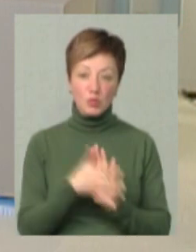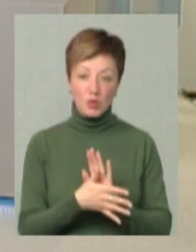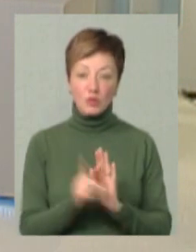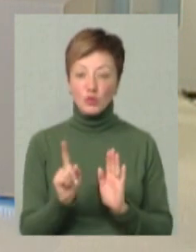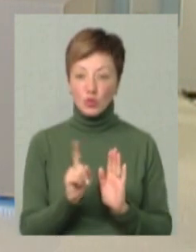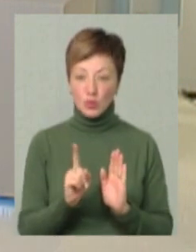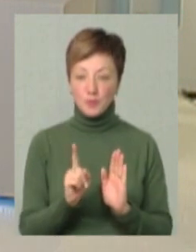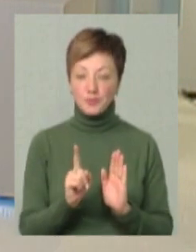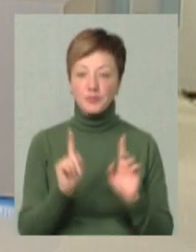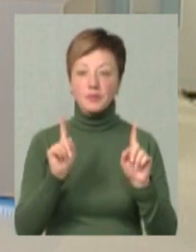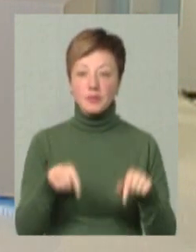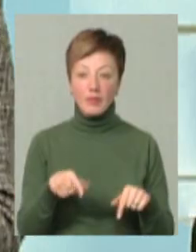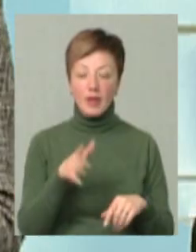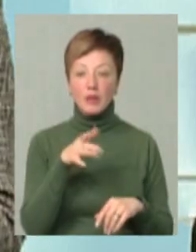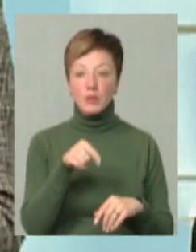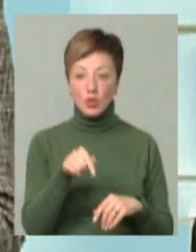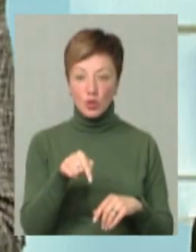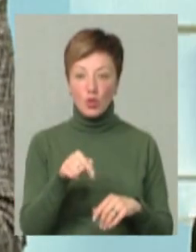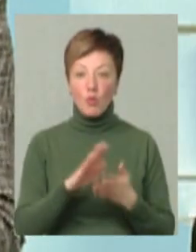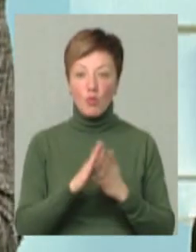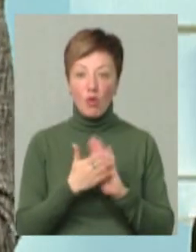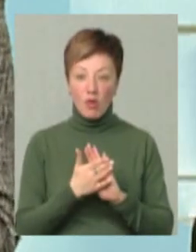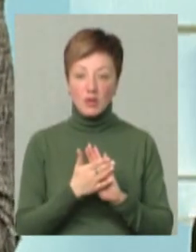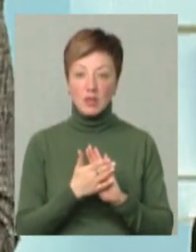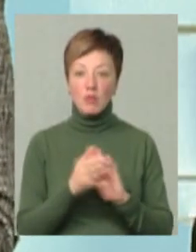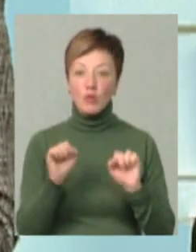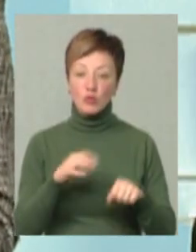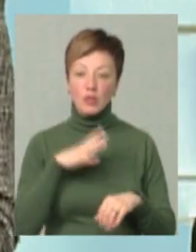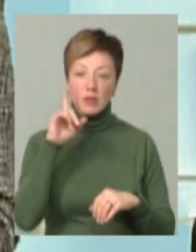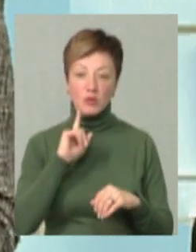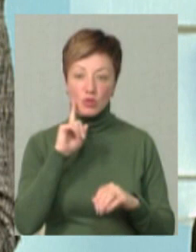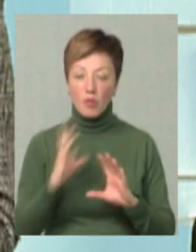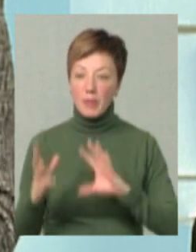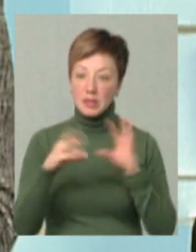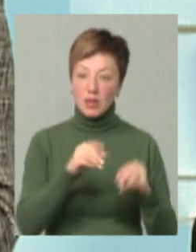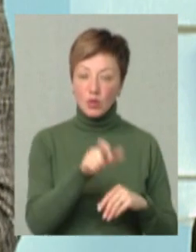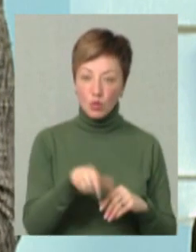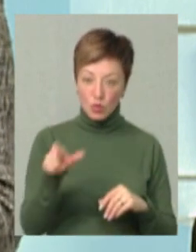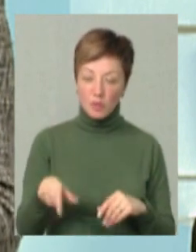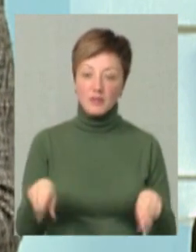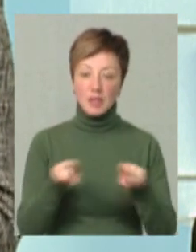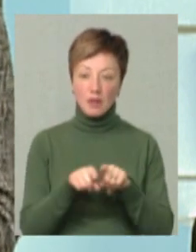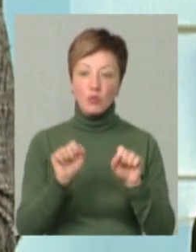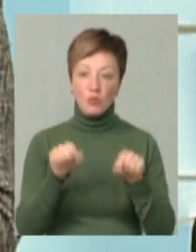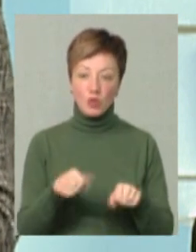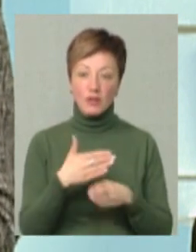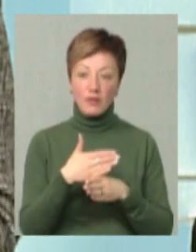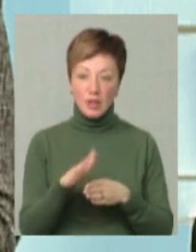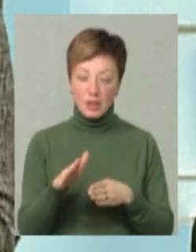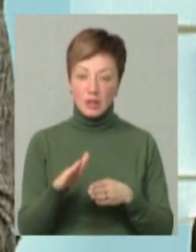що навіть при тому, при тій умові, що там можуть бути тимчасово переселені особи, все рівно можна